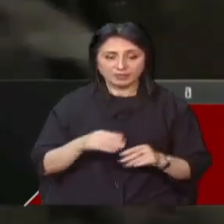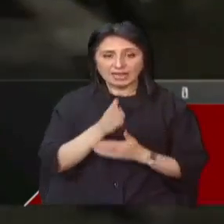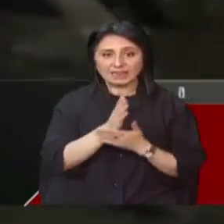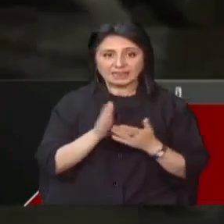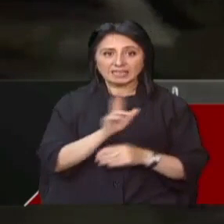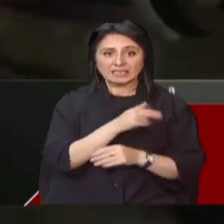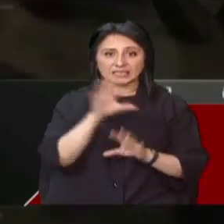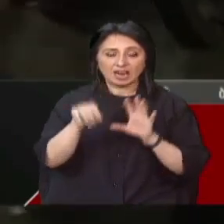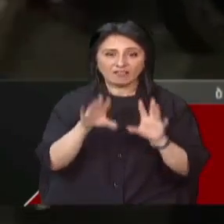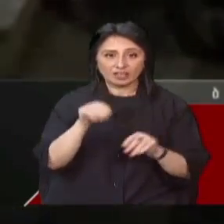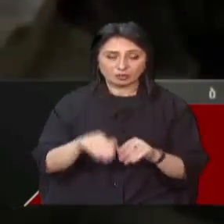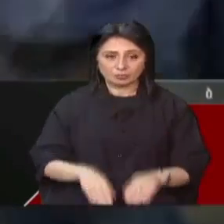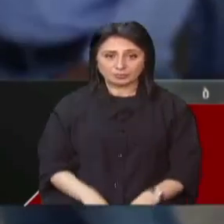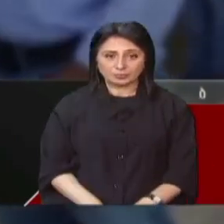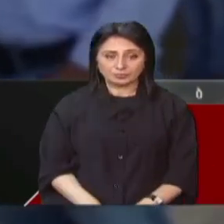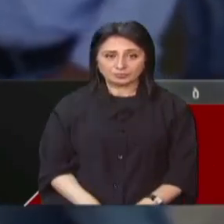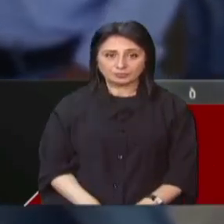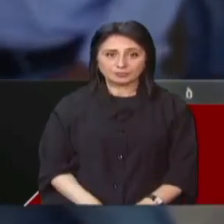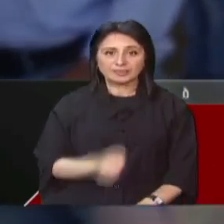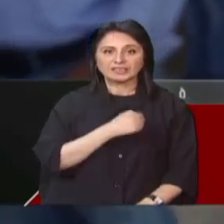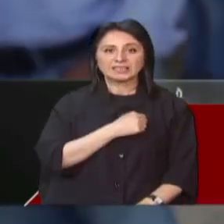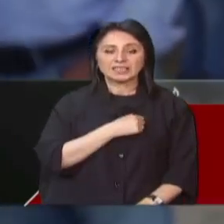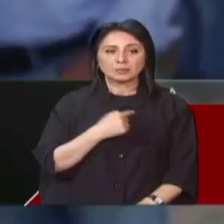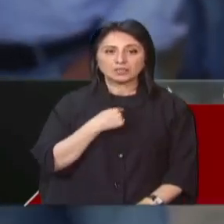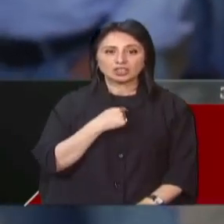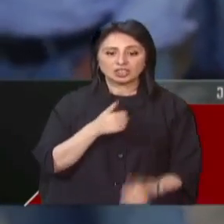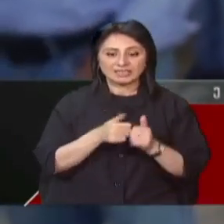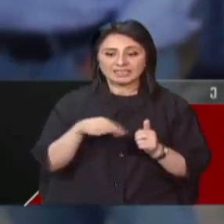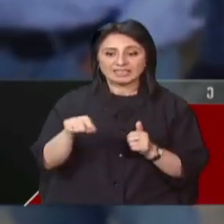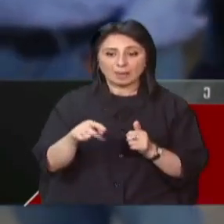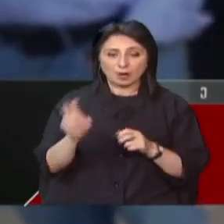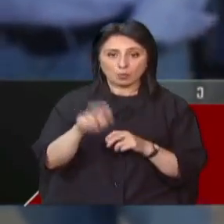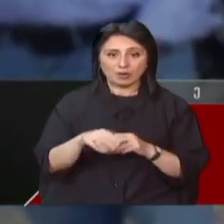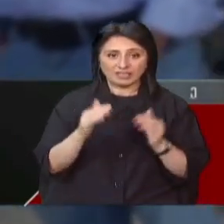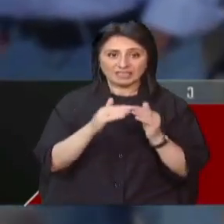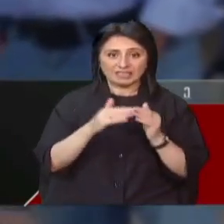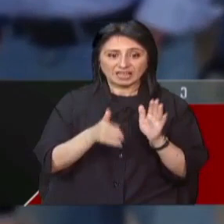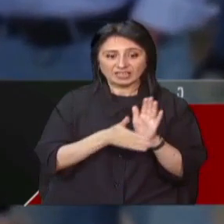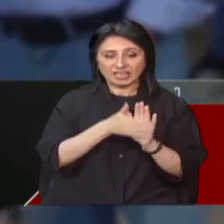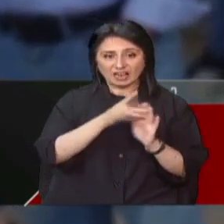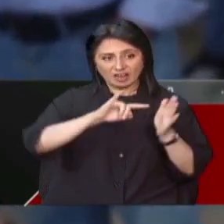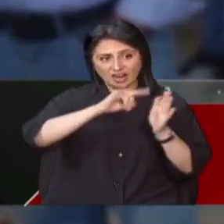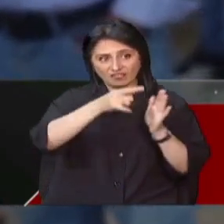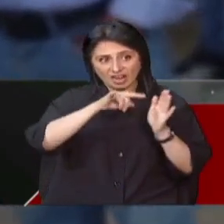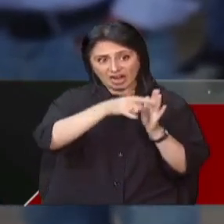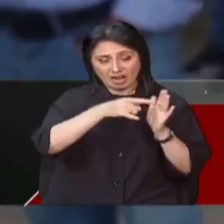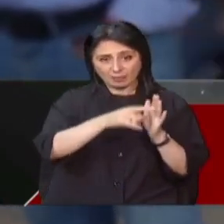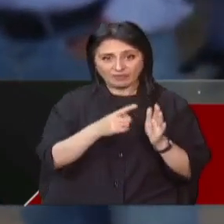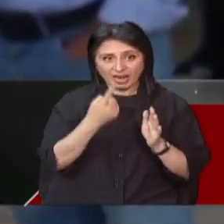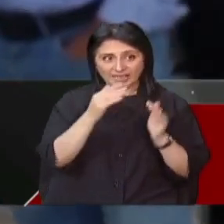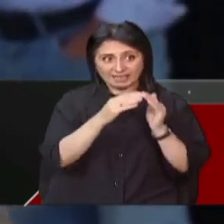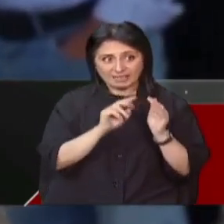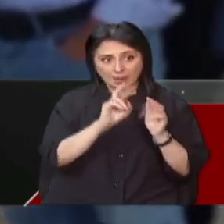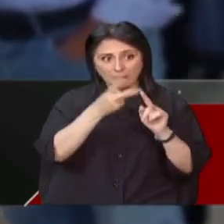კი საავადმყოფოებს აფარებს თავს. სამხედროები ჩვენ სამეზობლოში მოვიდნენ, სახლების კედლებში ხვრელები გაიყვანეს და ერთი